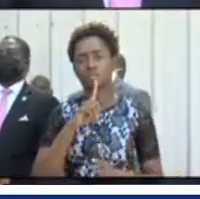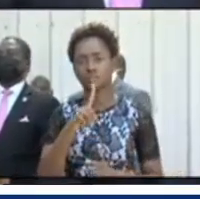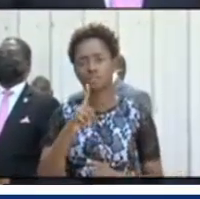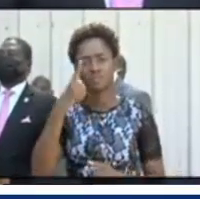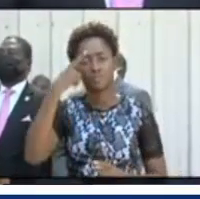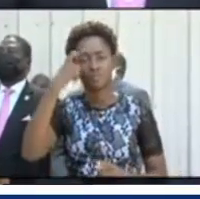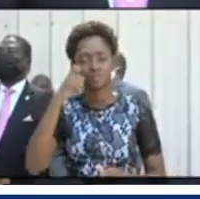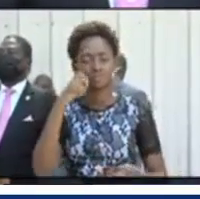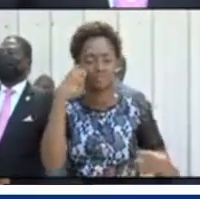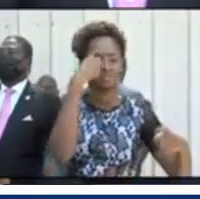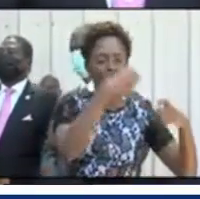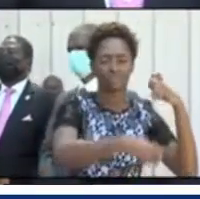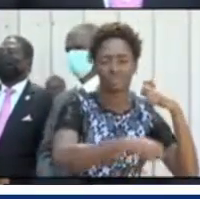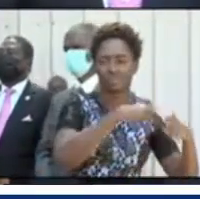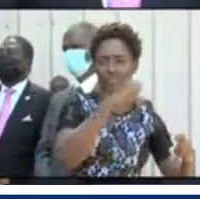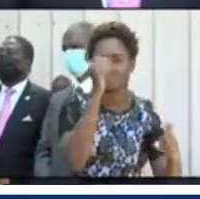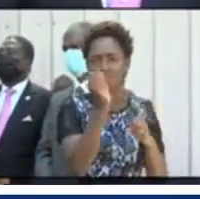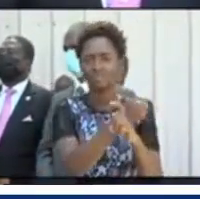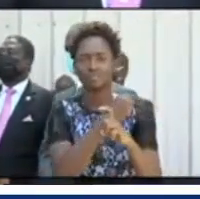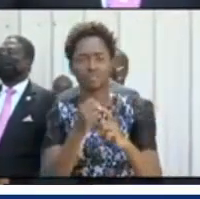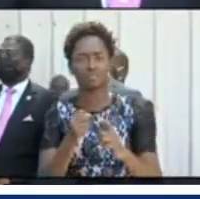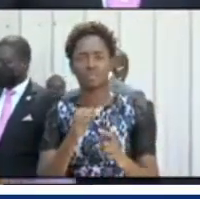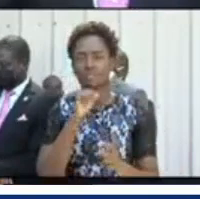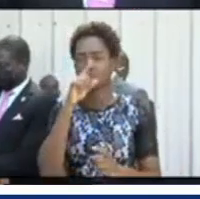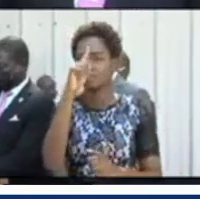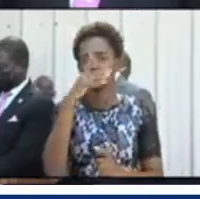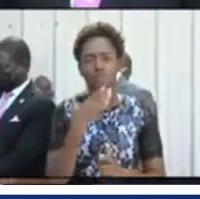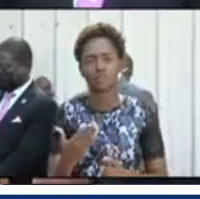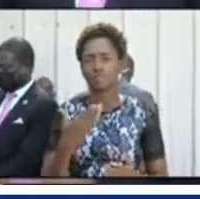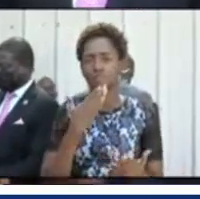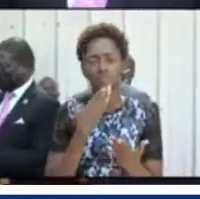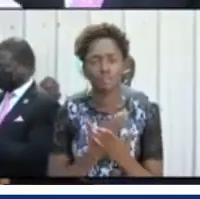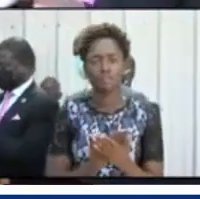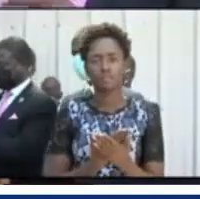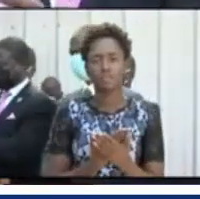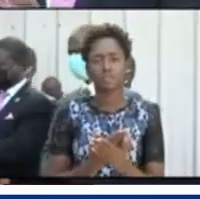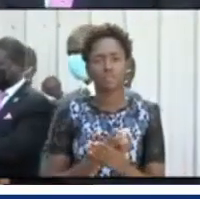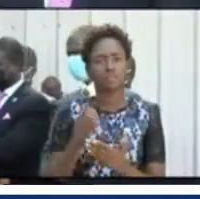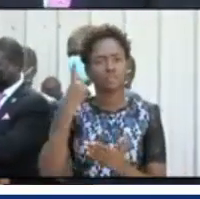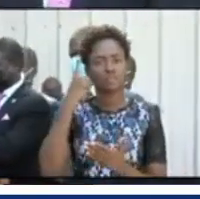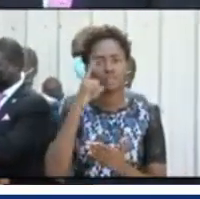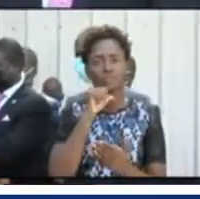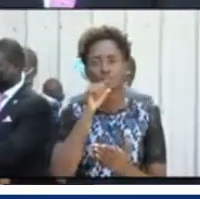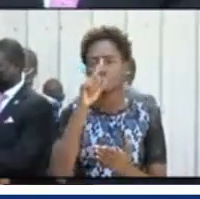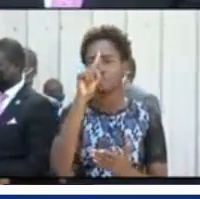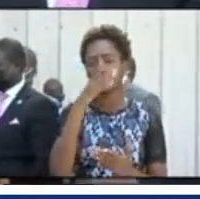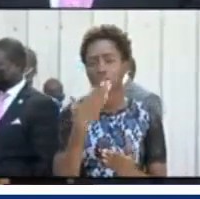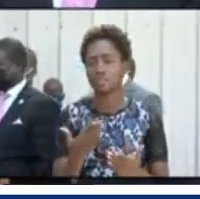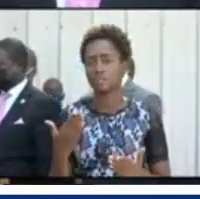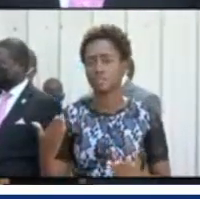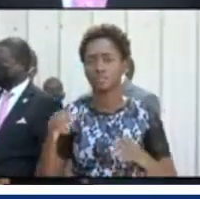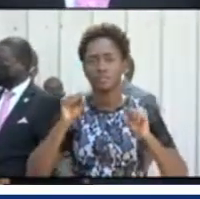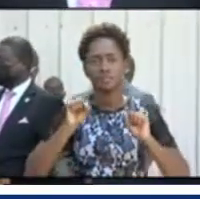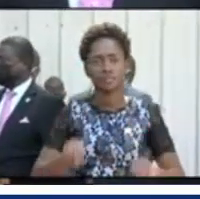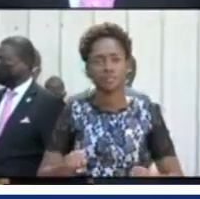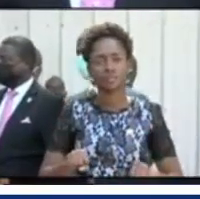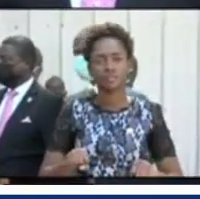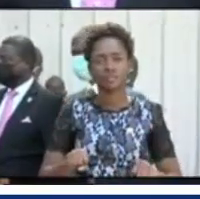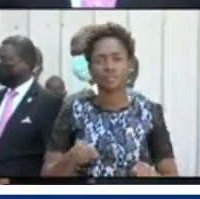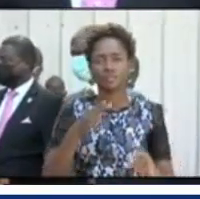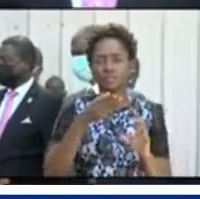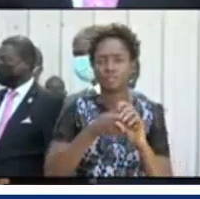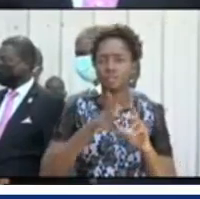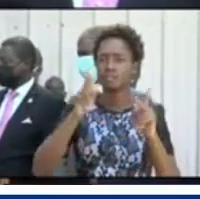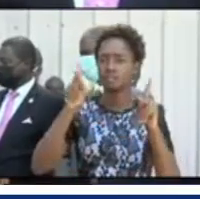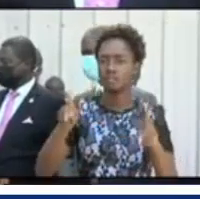craser briser c'est pas un bagage qui bon c'est pas un bagage qui capable non monde